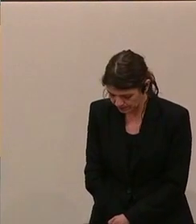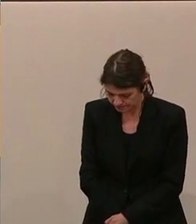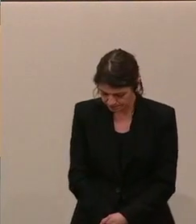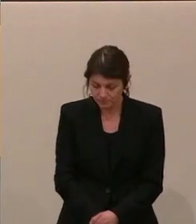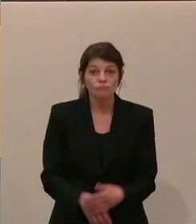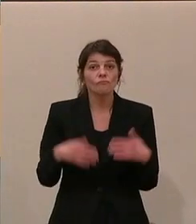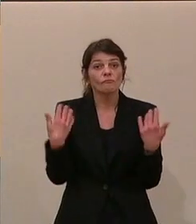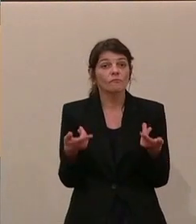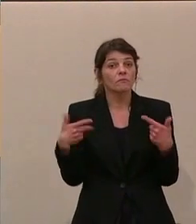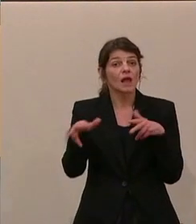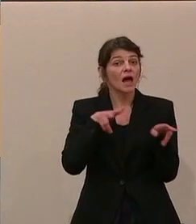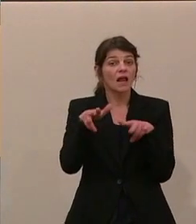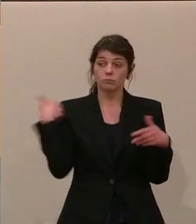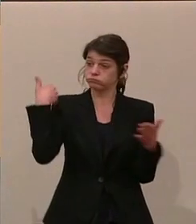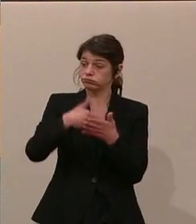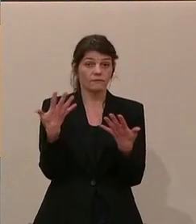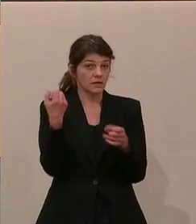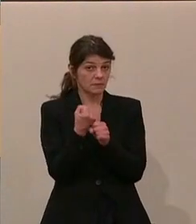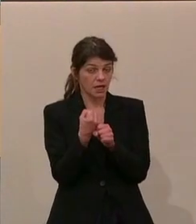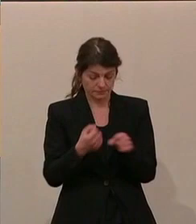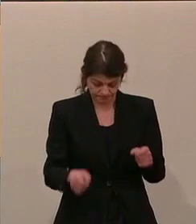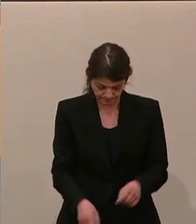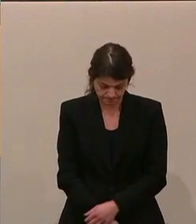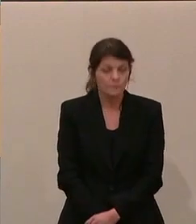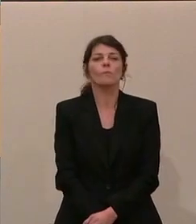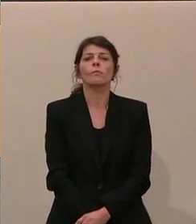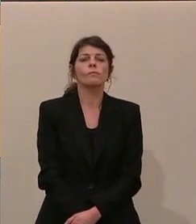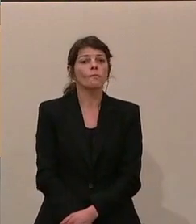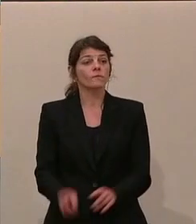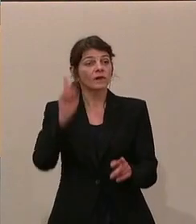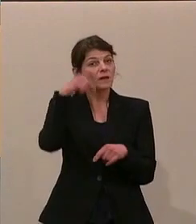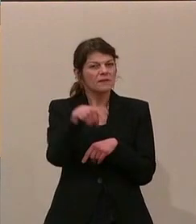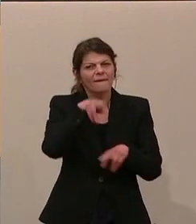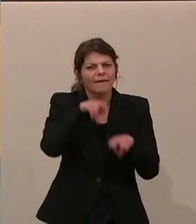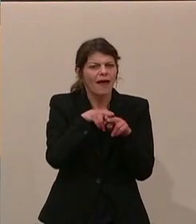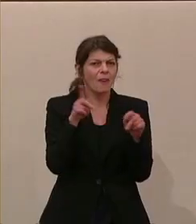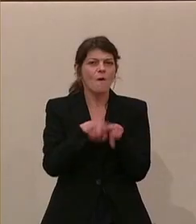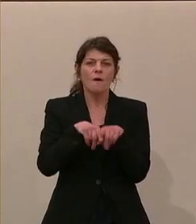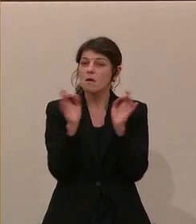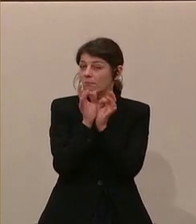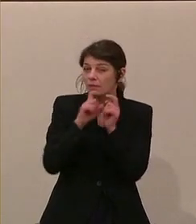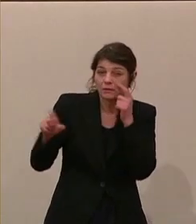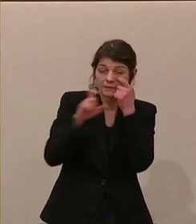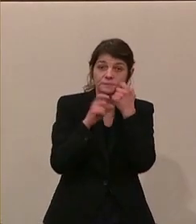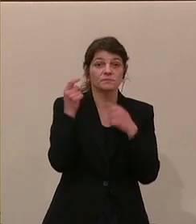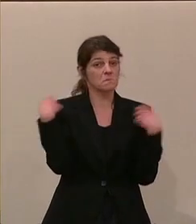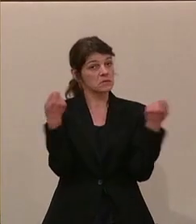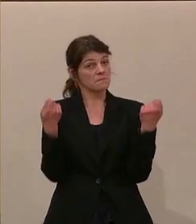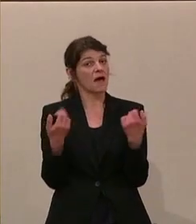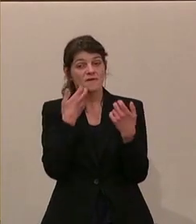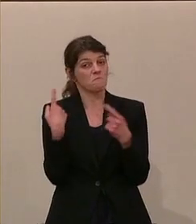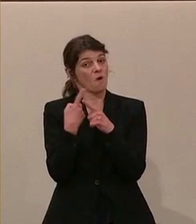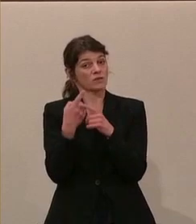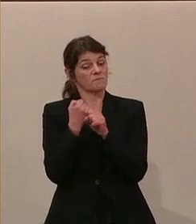Was hat diese Regierung nun getan, um für diese kleinen und mittelständischen Betriebe Positives